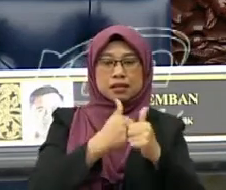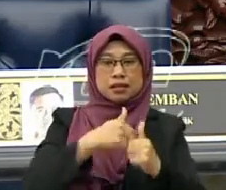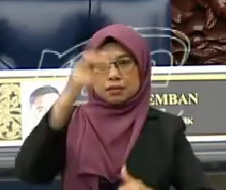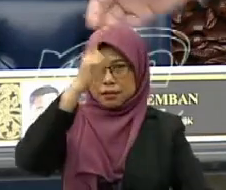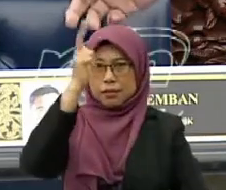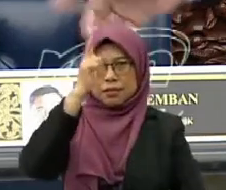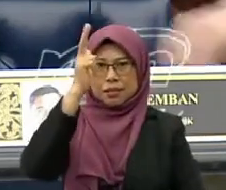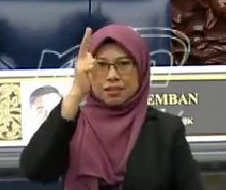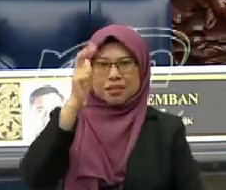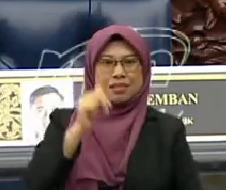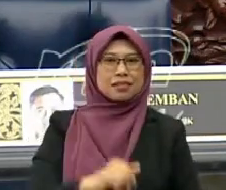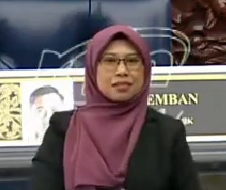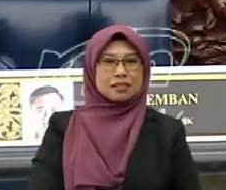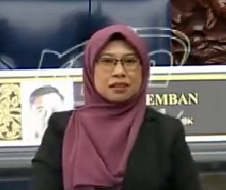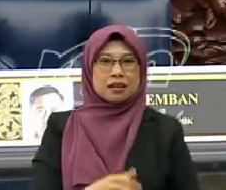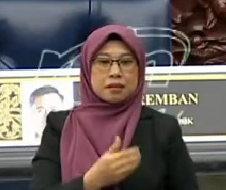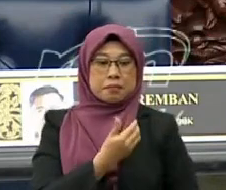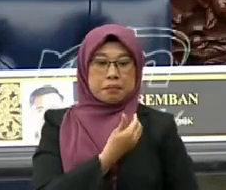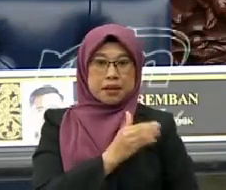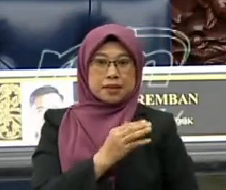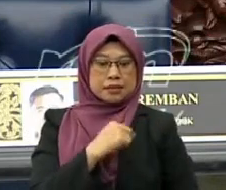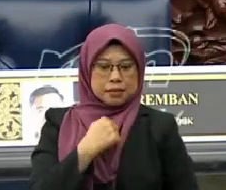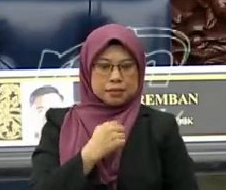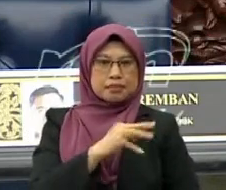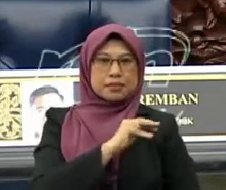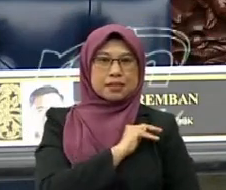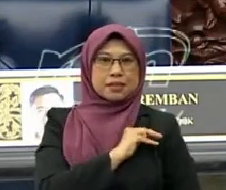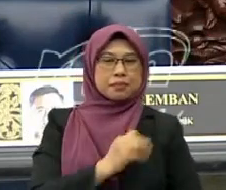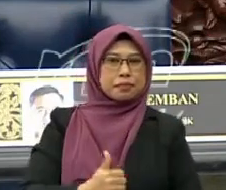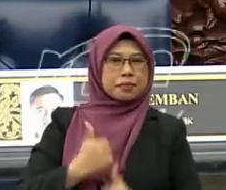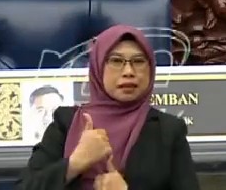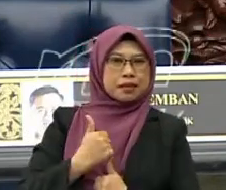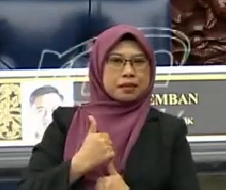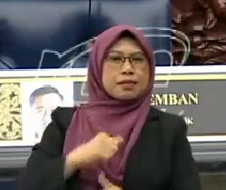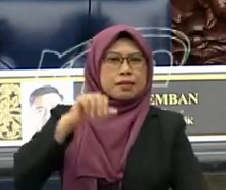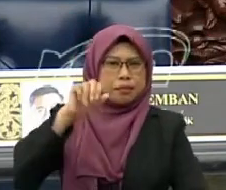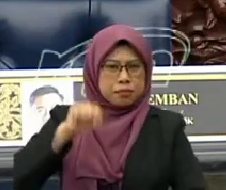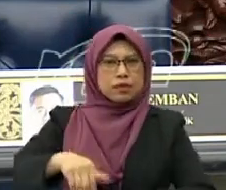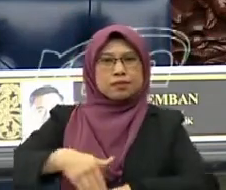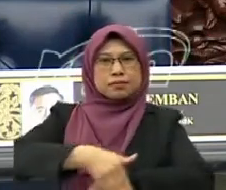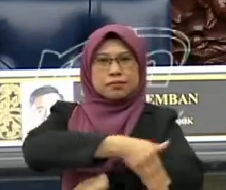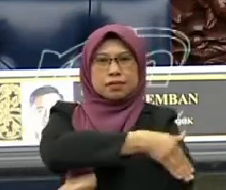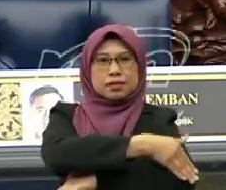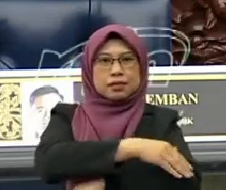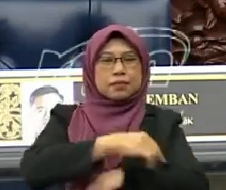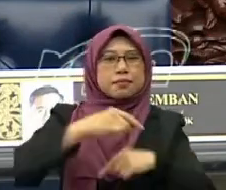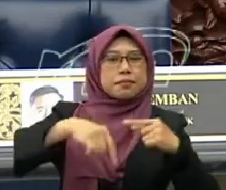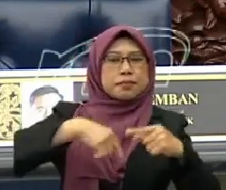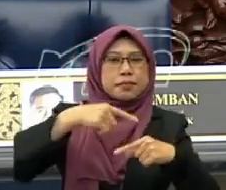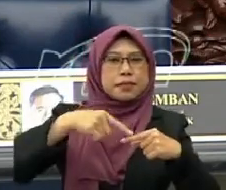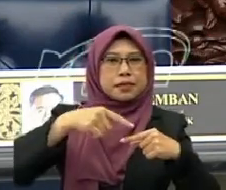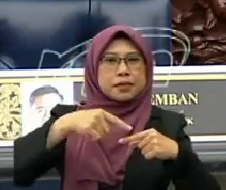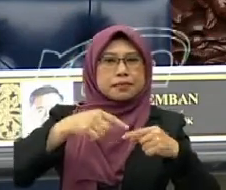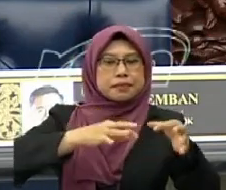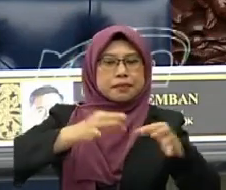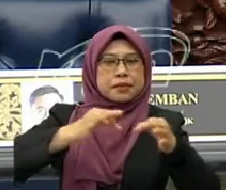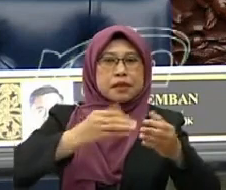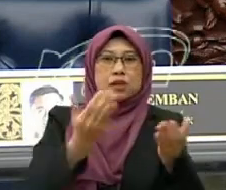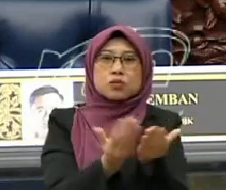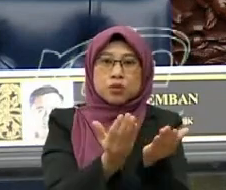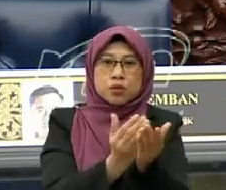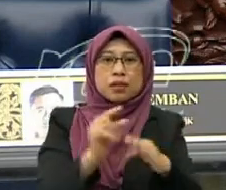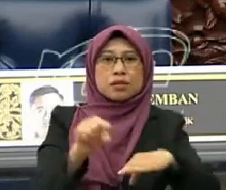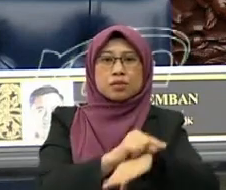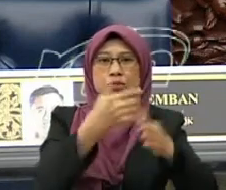ini bekas Menteri Pertahanan dulu boleh tak kita gariskan penerangan bila mobile section sekolah